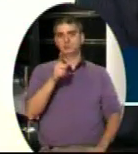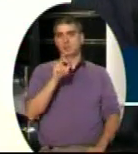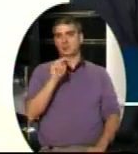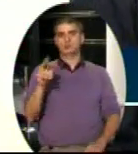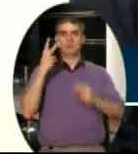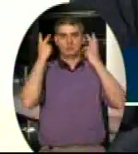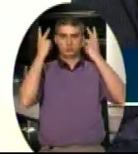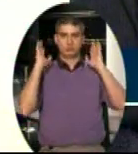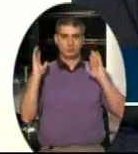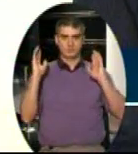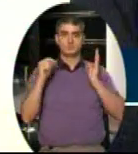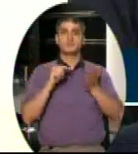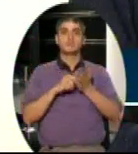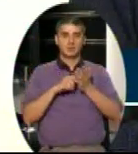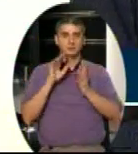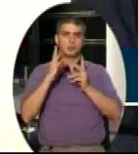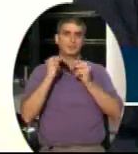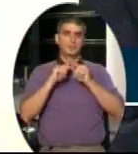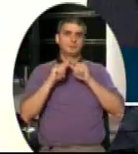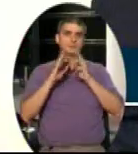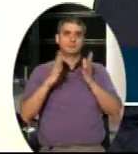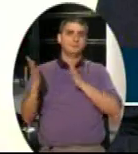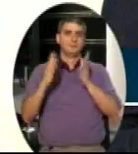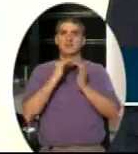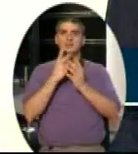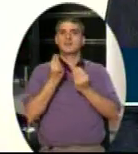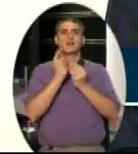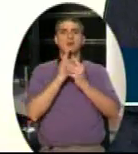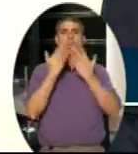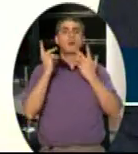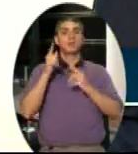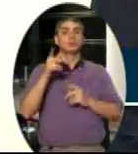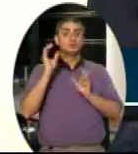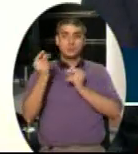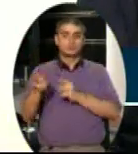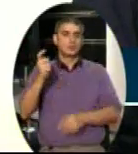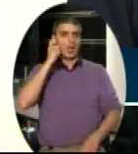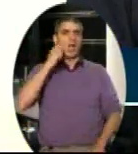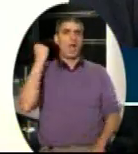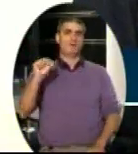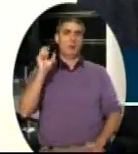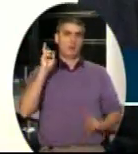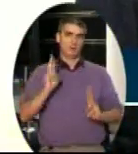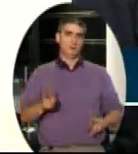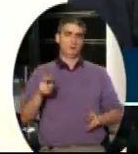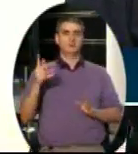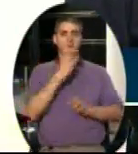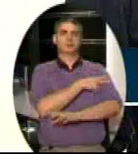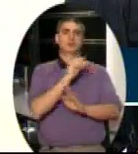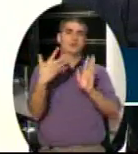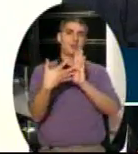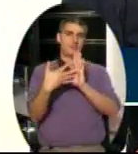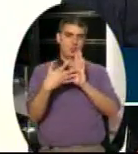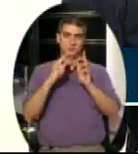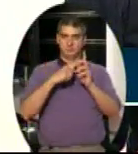העניין המשמעותי פה. בגלל זה יש הרבה גוונים של אפור לעומת משהו שהוא לגמרי עבירה פלילית, ואת זה המשטרה צריך לבדוק. והדבר השני,